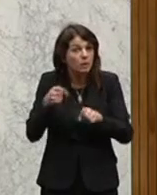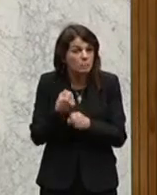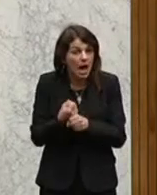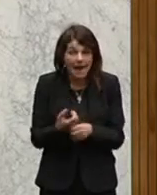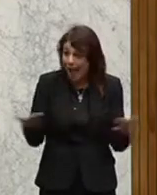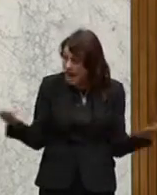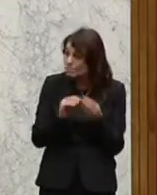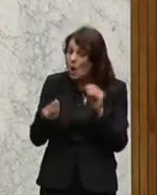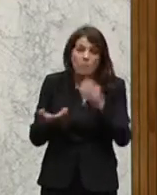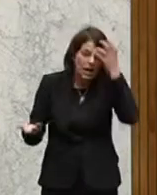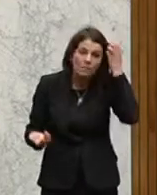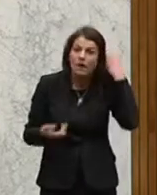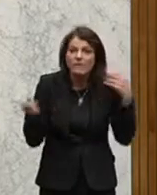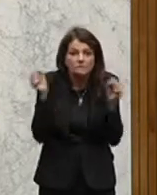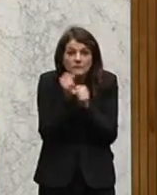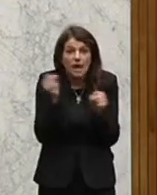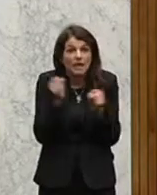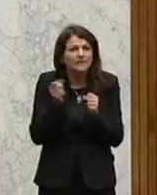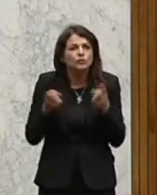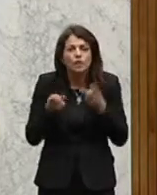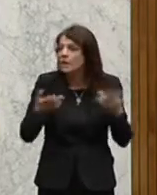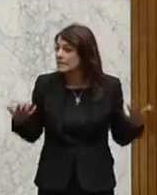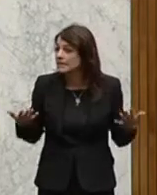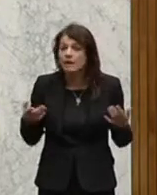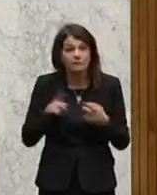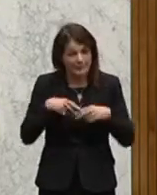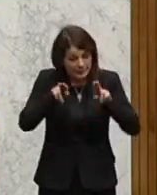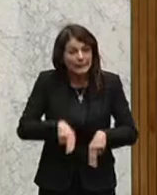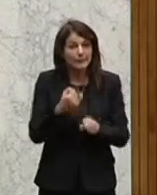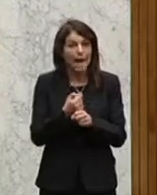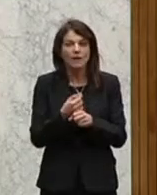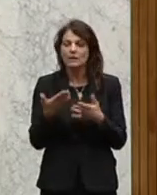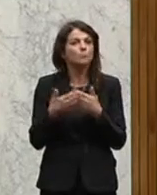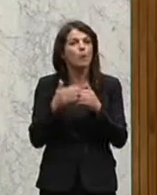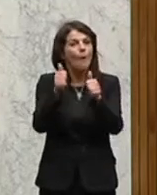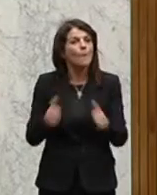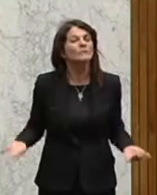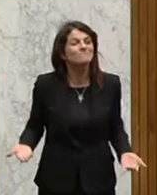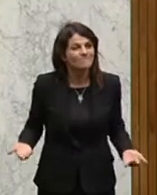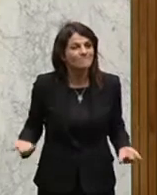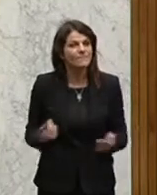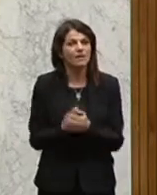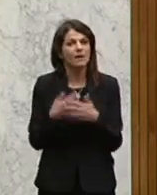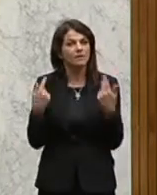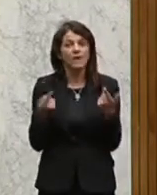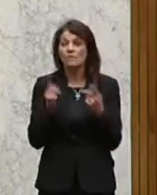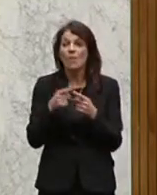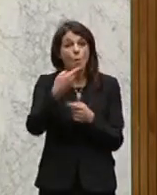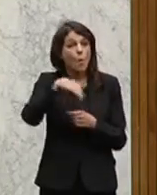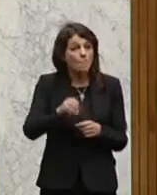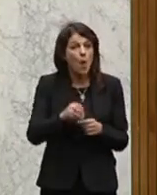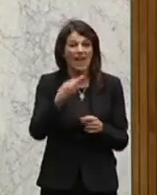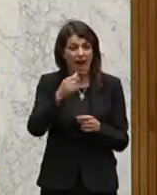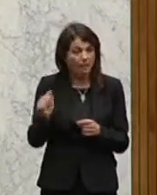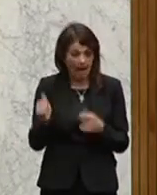Problem. Dieser wahnsinnige Schaden würde genau dann entstehen, wenn wir das Richtige tun würden, nämlich in Konkurs gehen lassen. Wenn wir die Hypo damals oder die